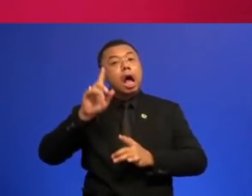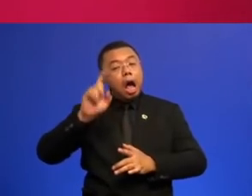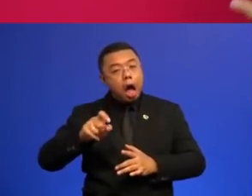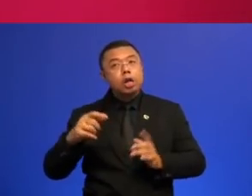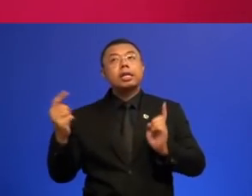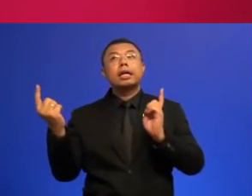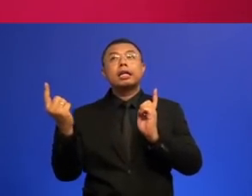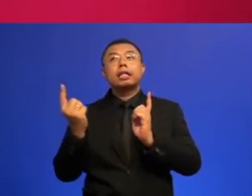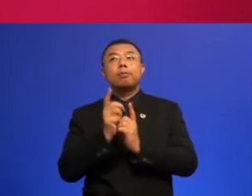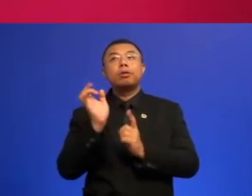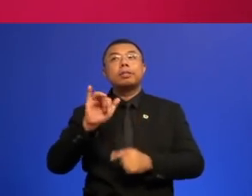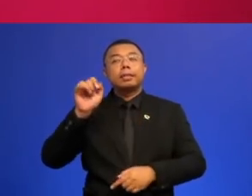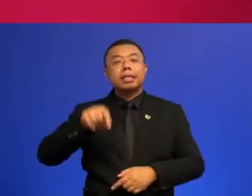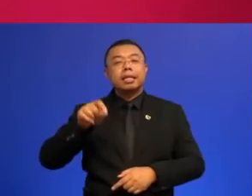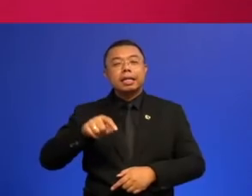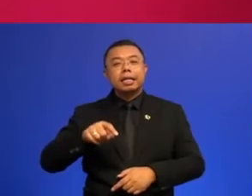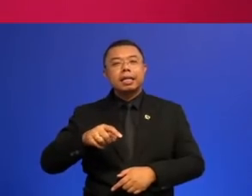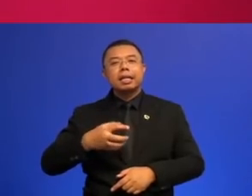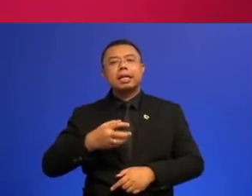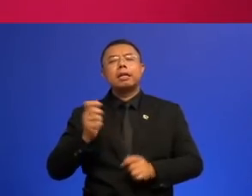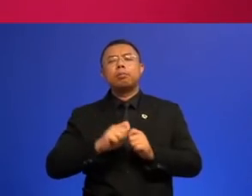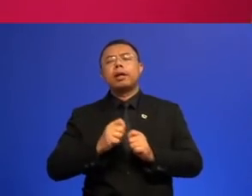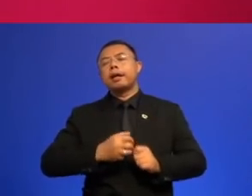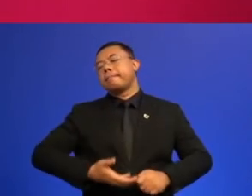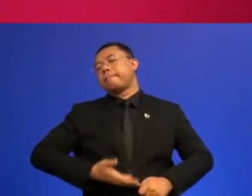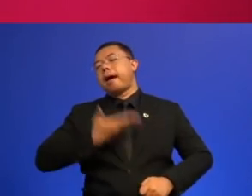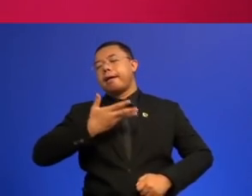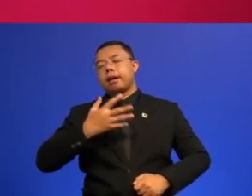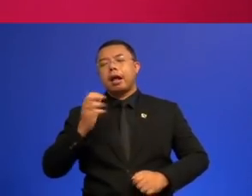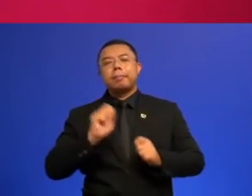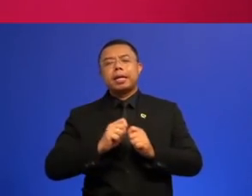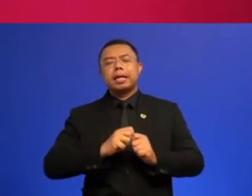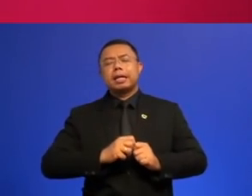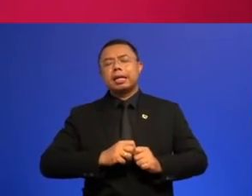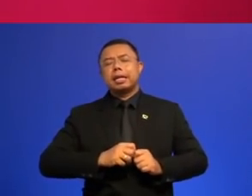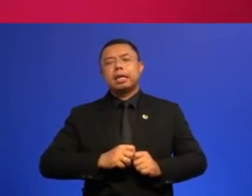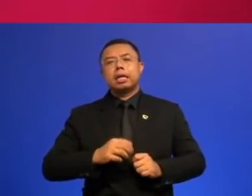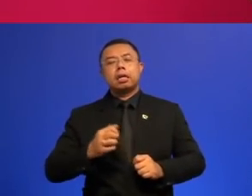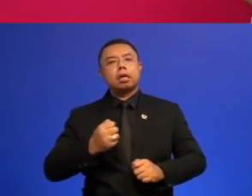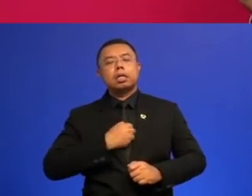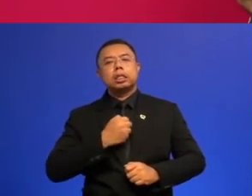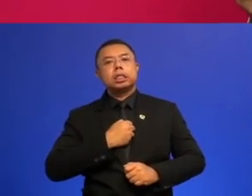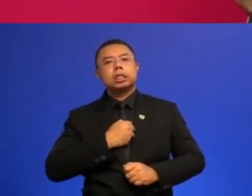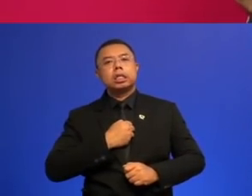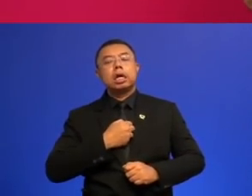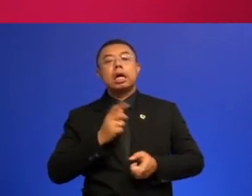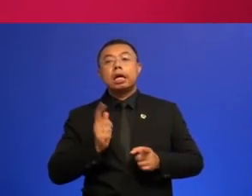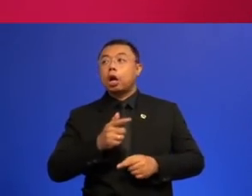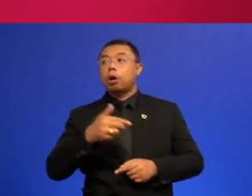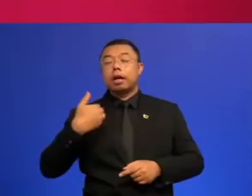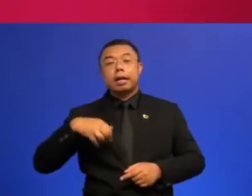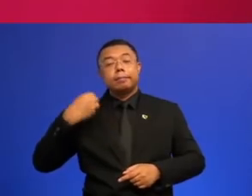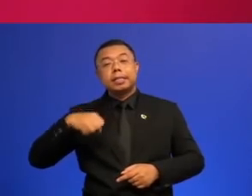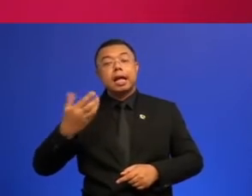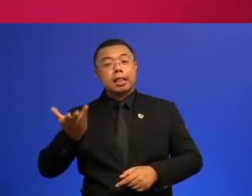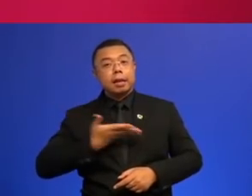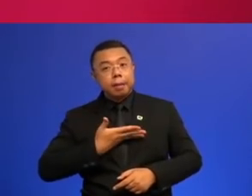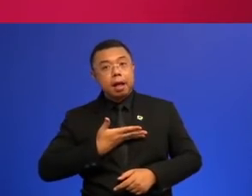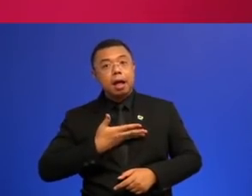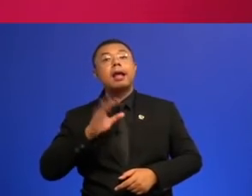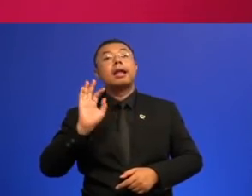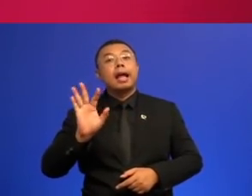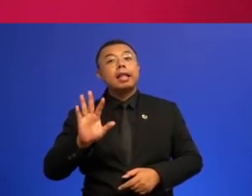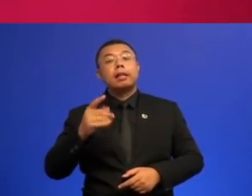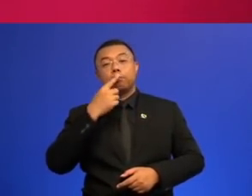harus ketemu yang begini, menjengkelkan, bikin kesel. Kalau Anda enggak pernah bisa menerima, Anda